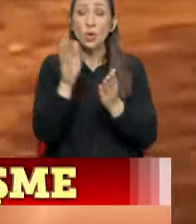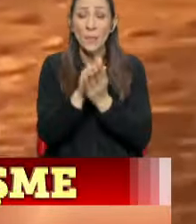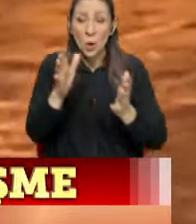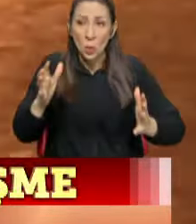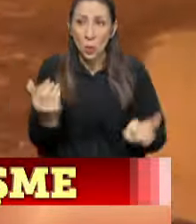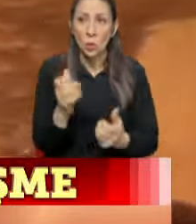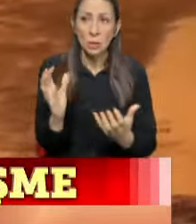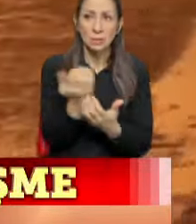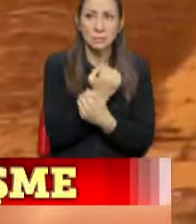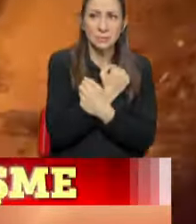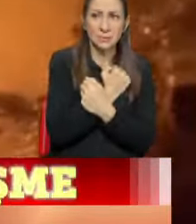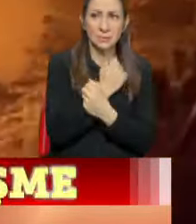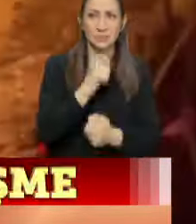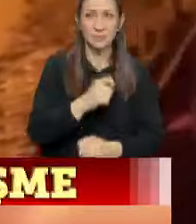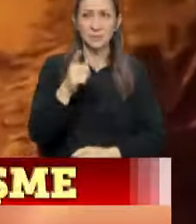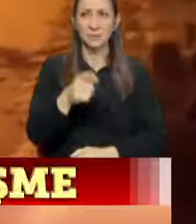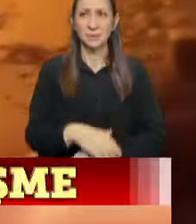kurtararak koruma altına aldı.